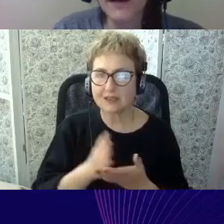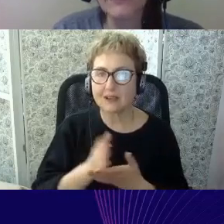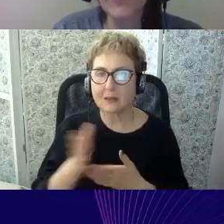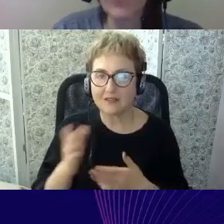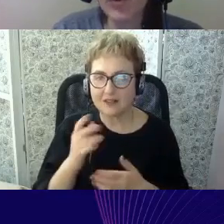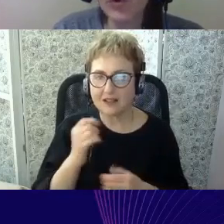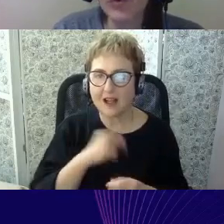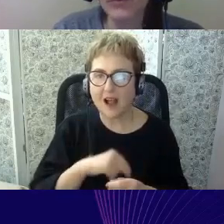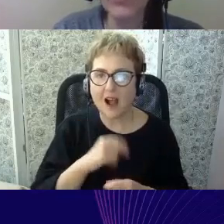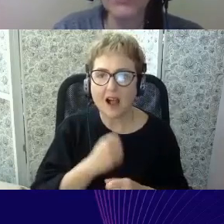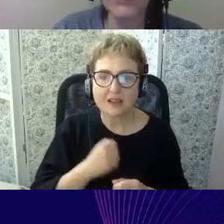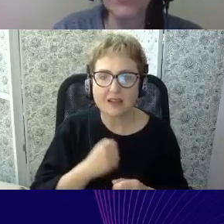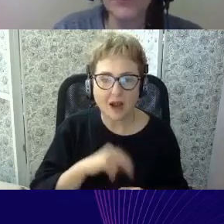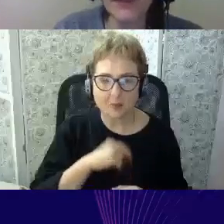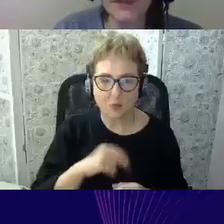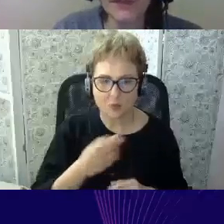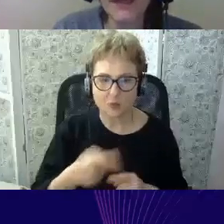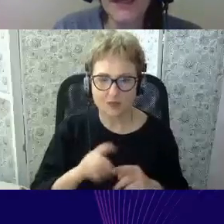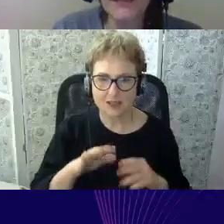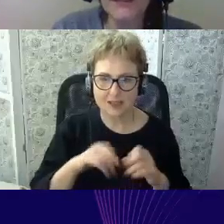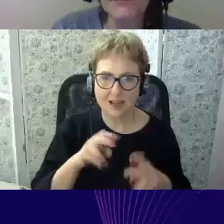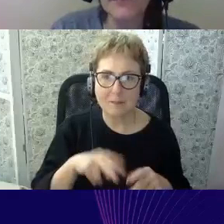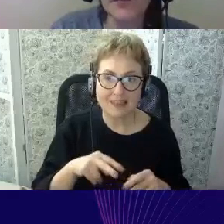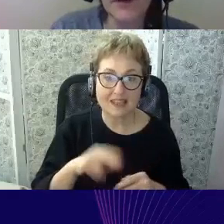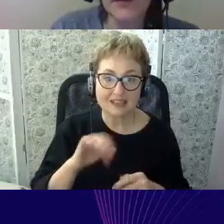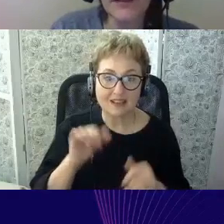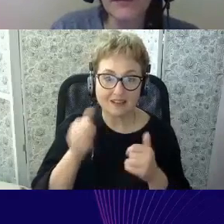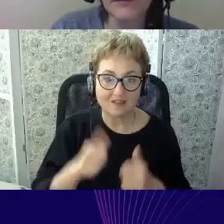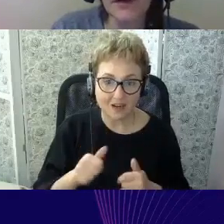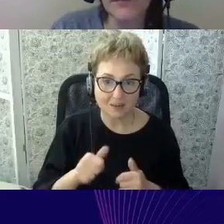на отработку вот этих компетенций и